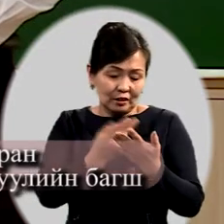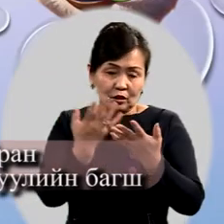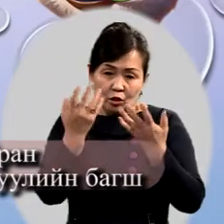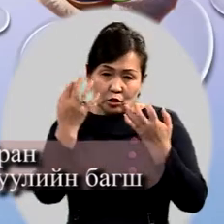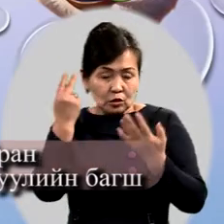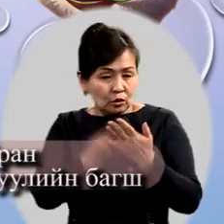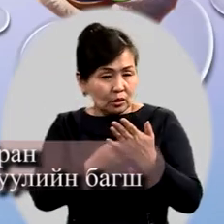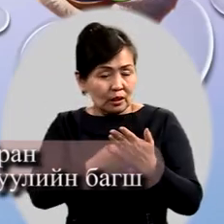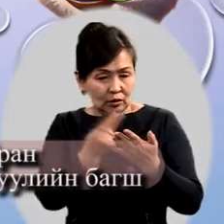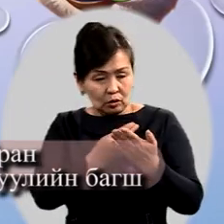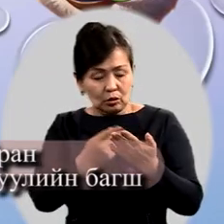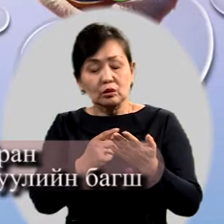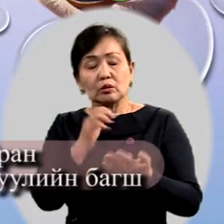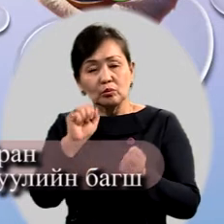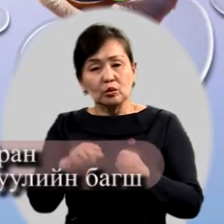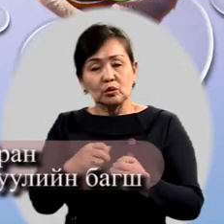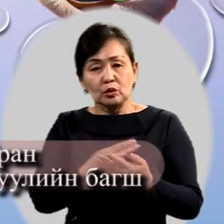сызуға болады.